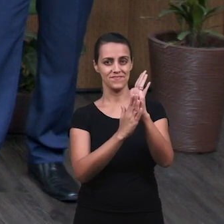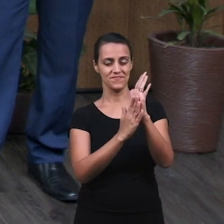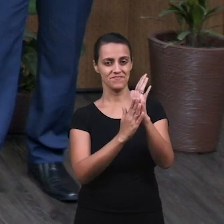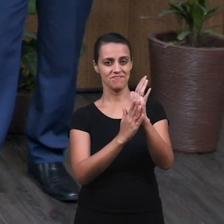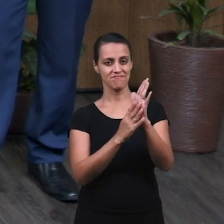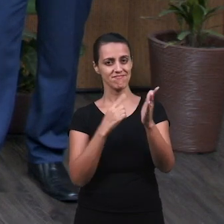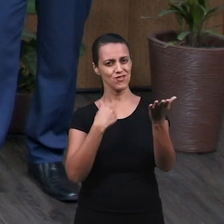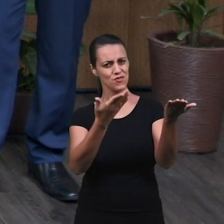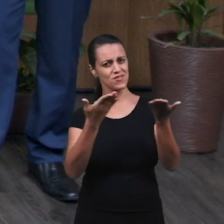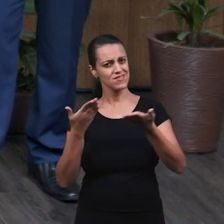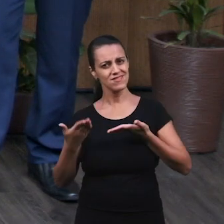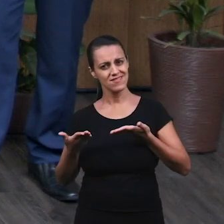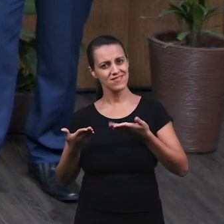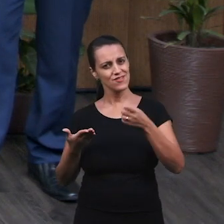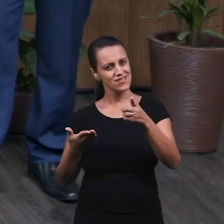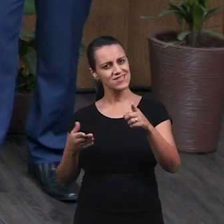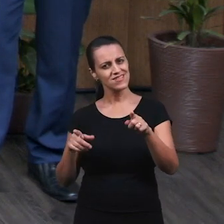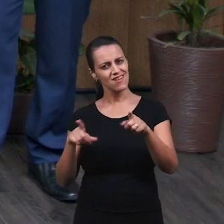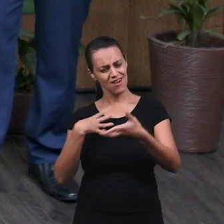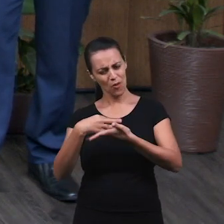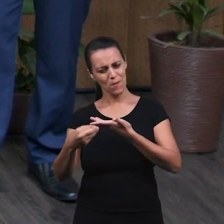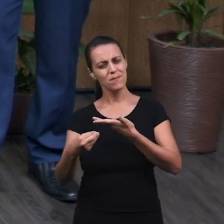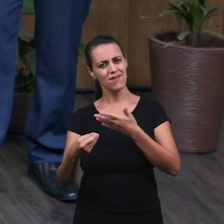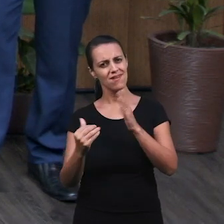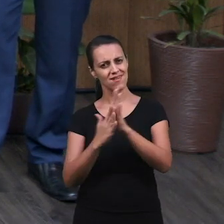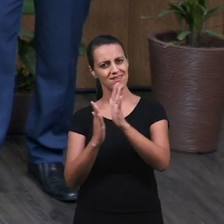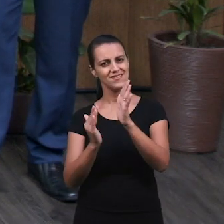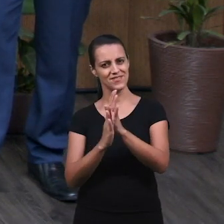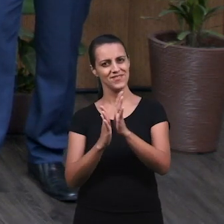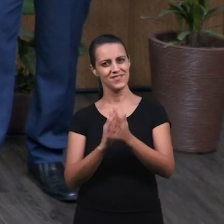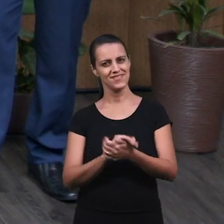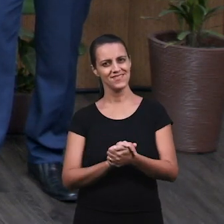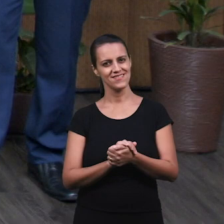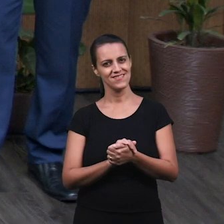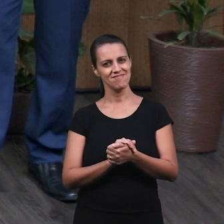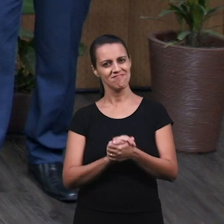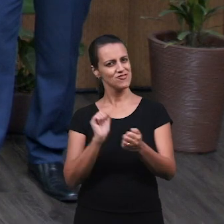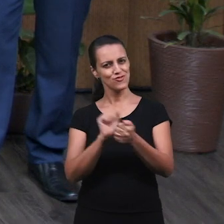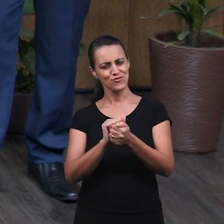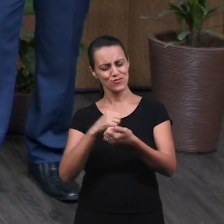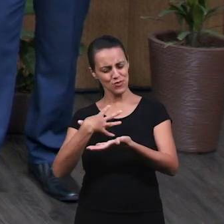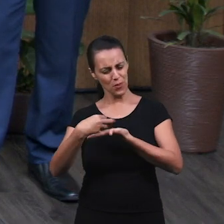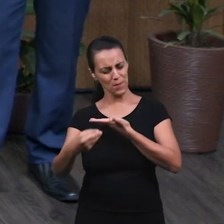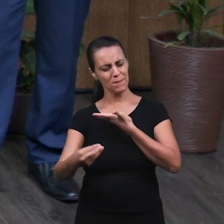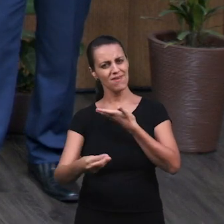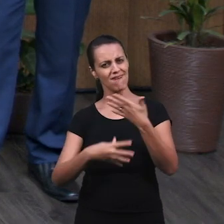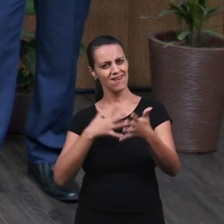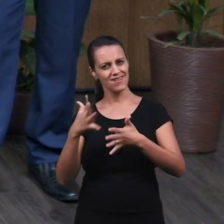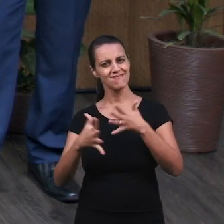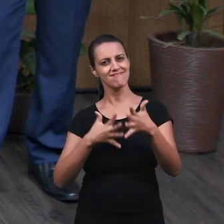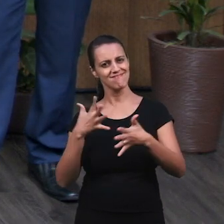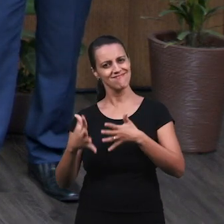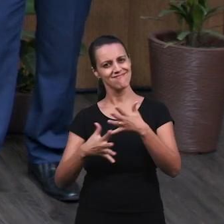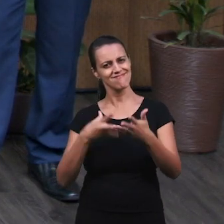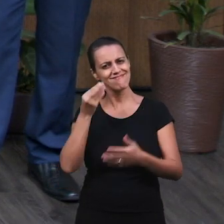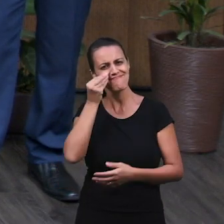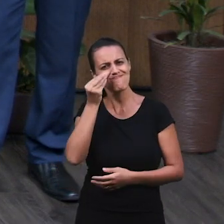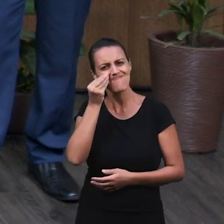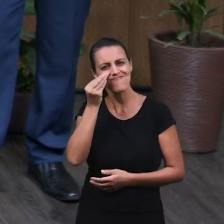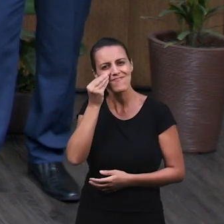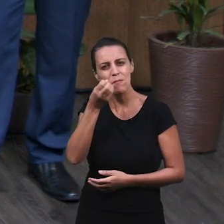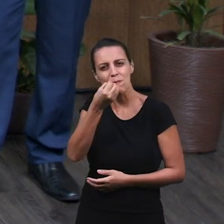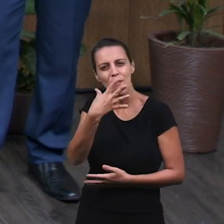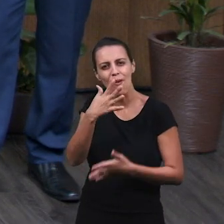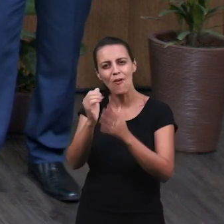louange, à chanter avec nous, à expérimenter, à louer à Dieu. Votre âme,